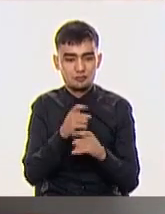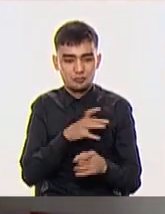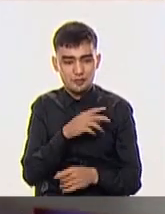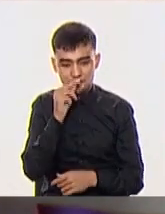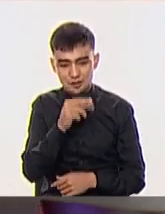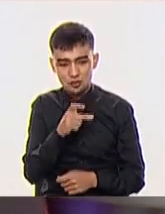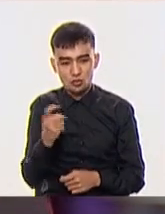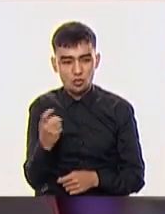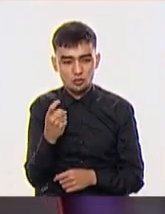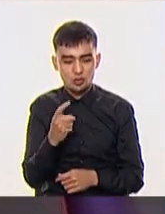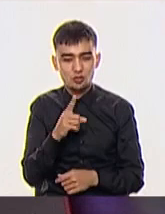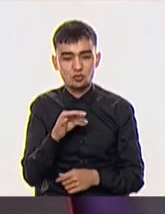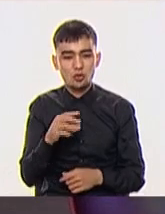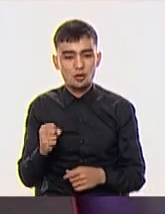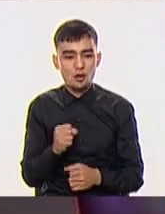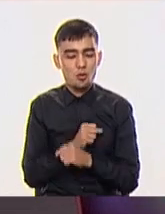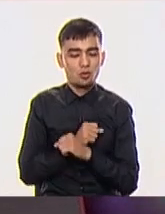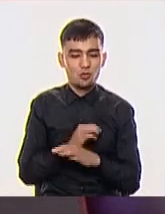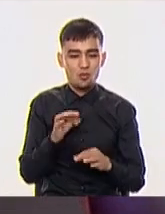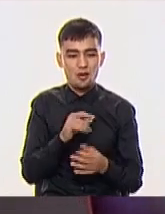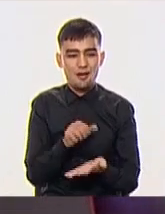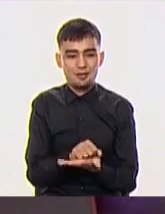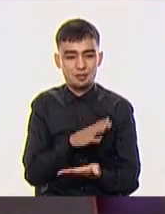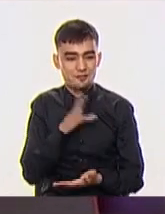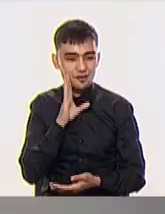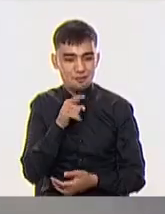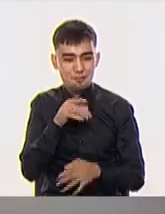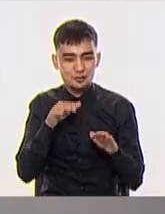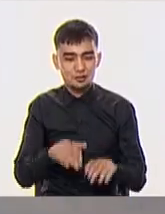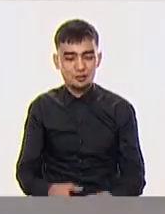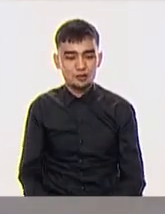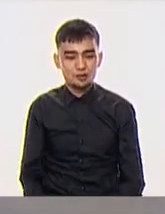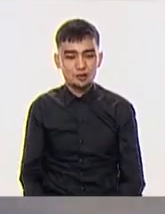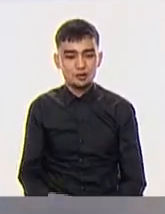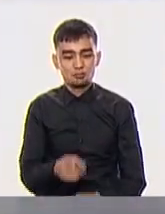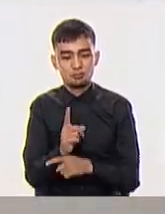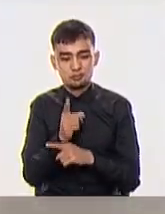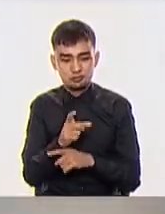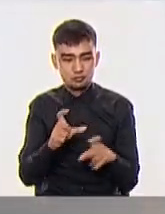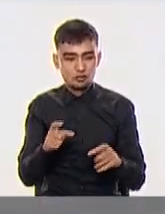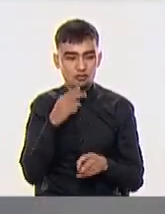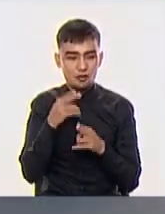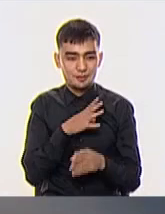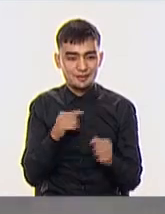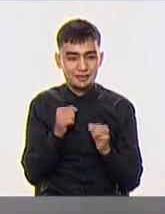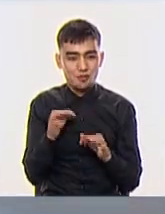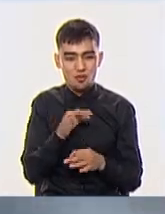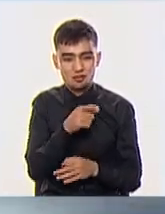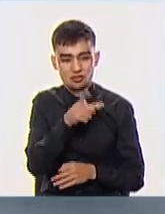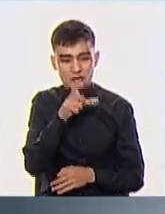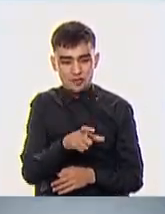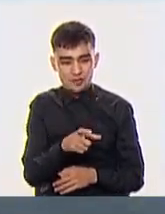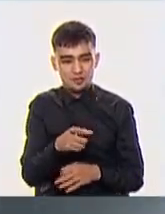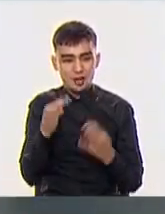винят владельца зоны отдыха, который арендует водоем. Рыбаки пожаловались, что зимой арендатор водоема